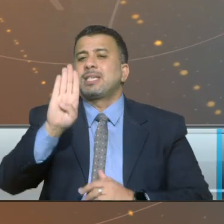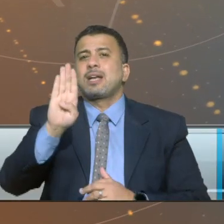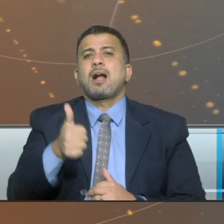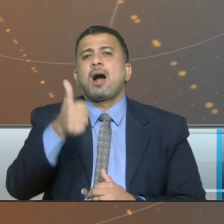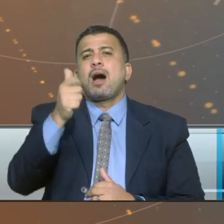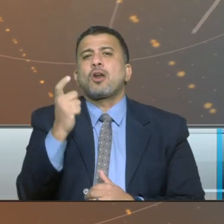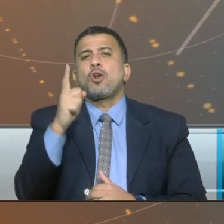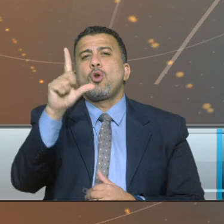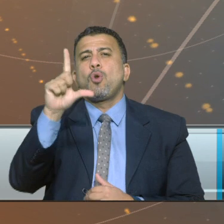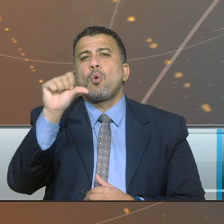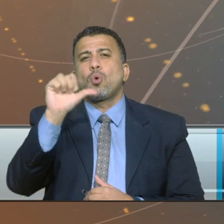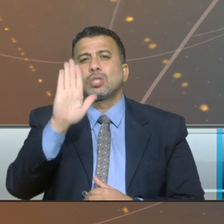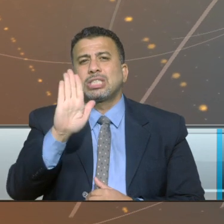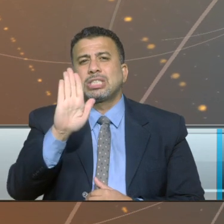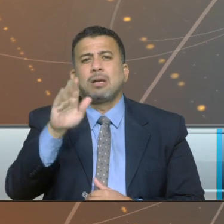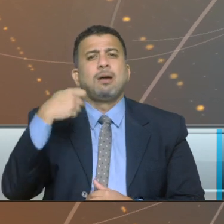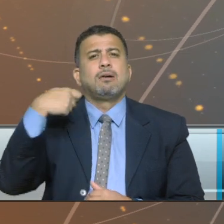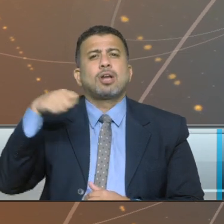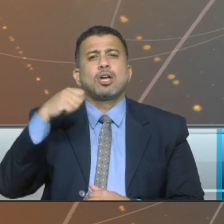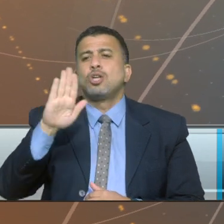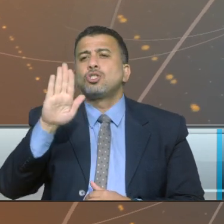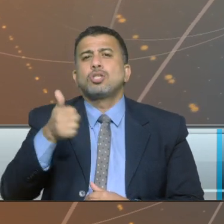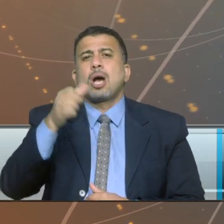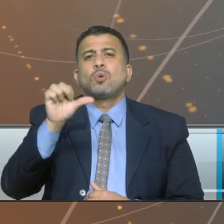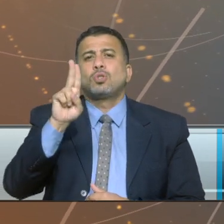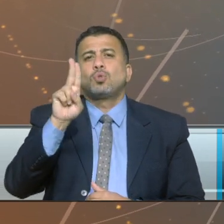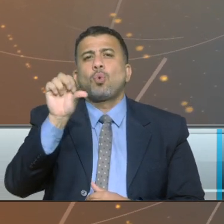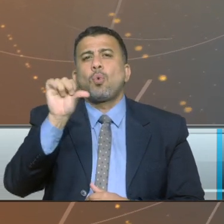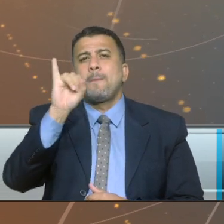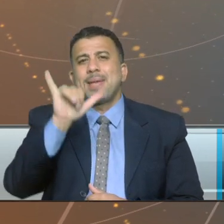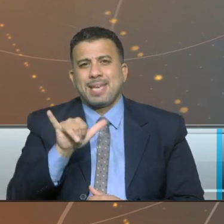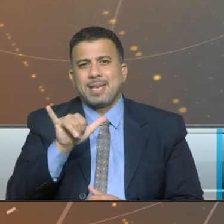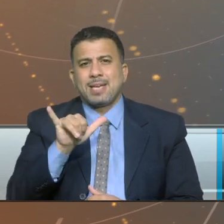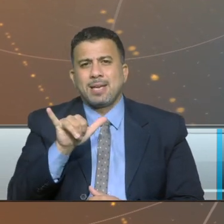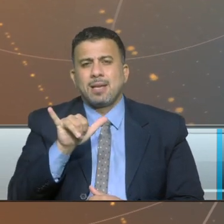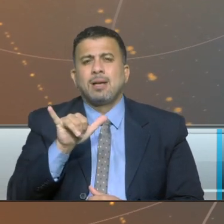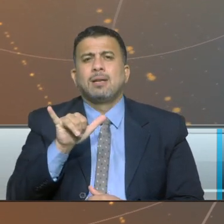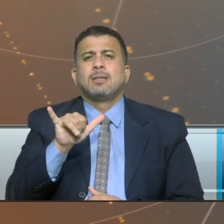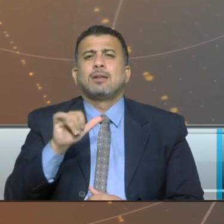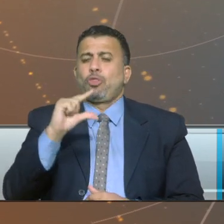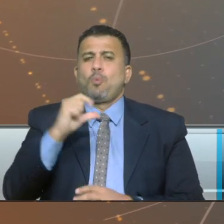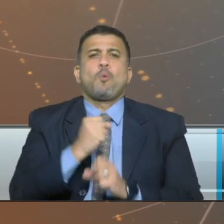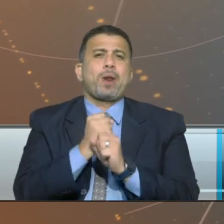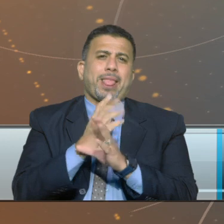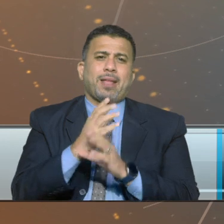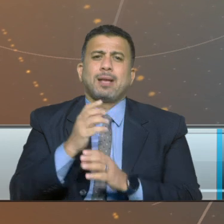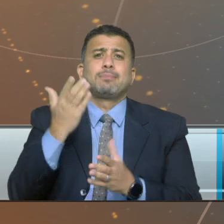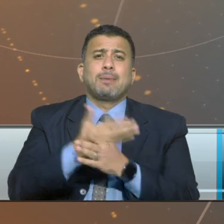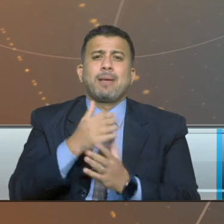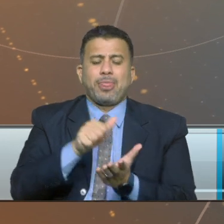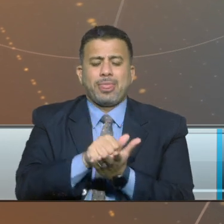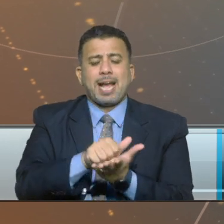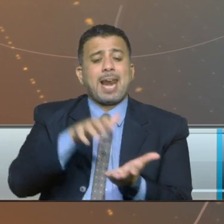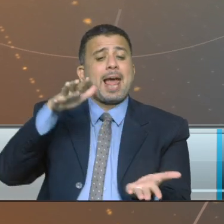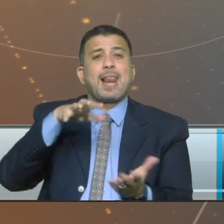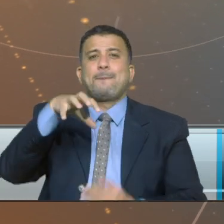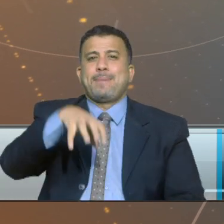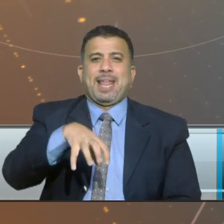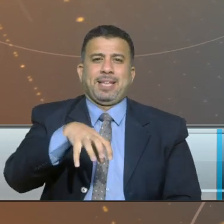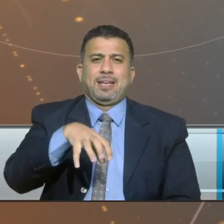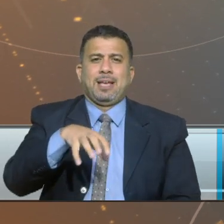فخامه كارلوس فيلا نوفا رئيس جمهوريه ساوتومي الديمقراطيه بمناسبه ذكرى